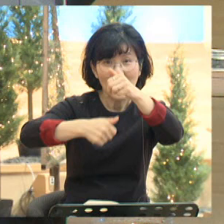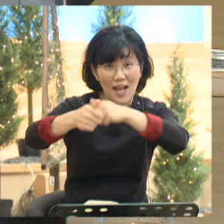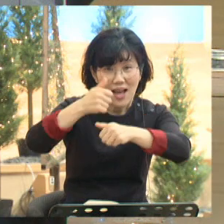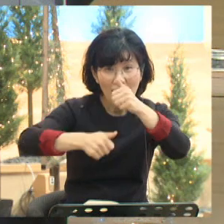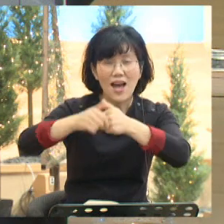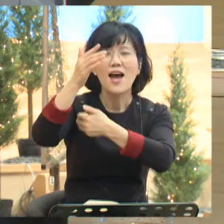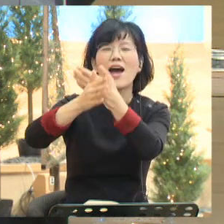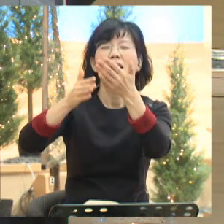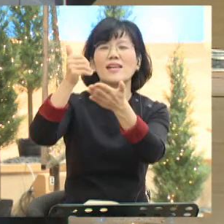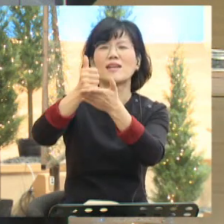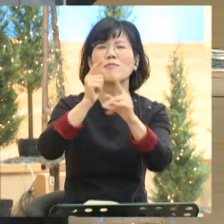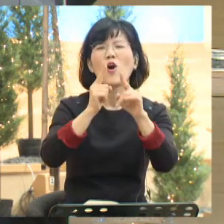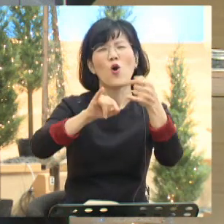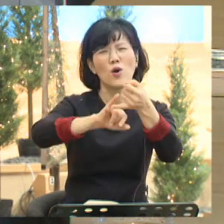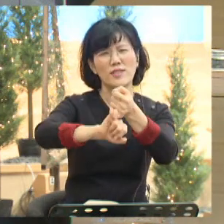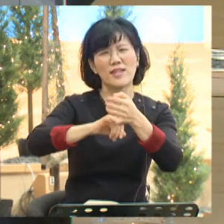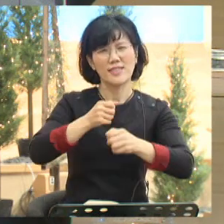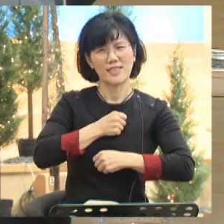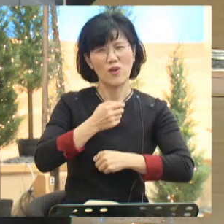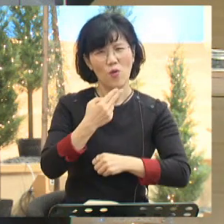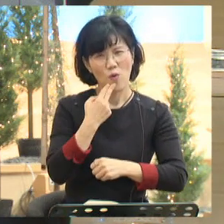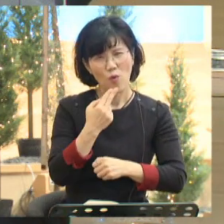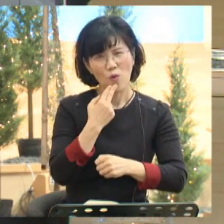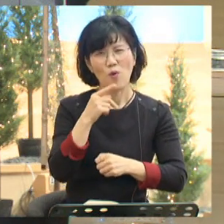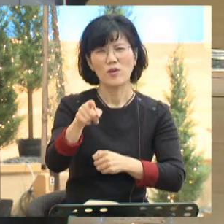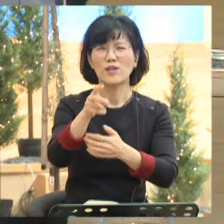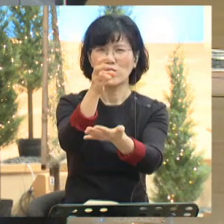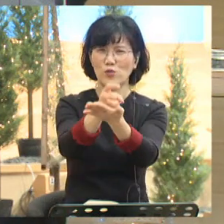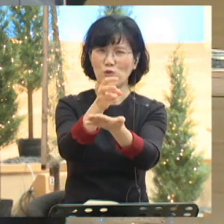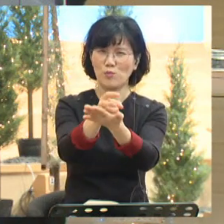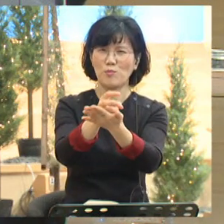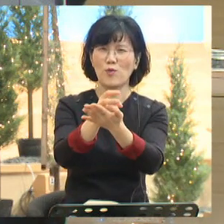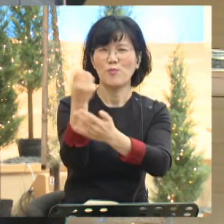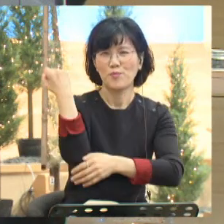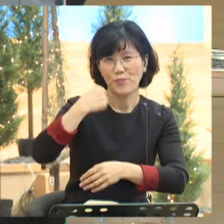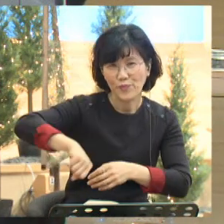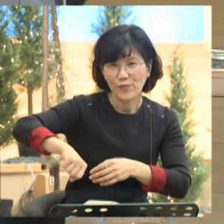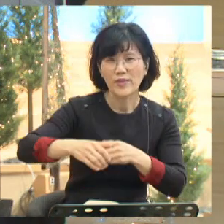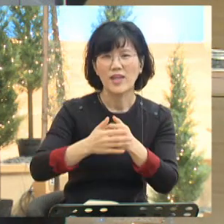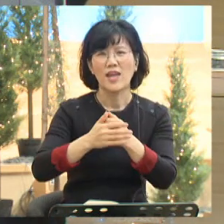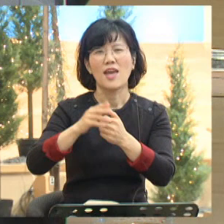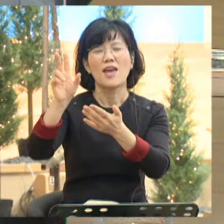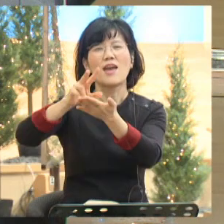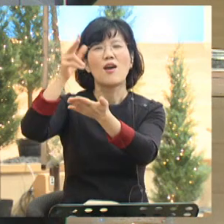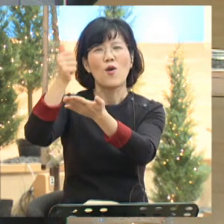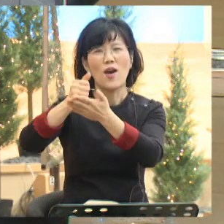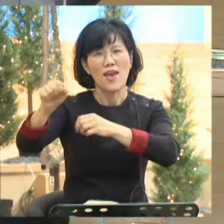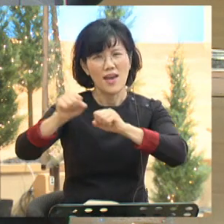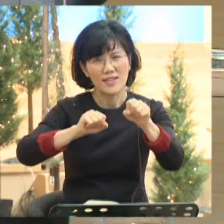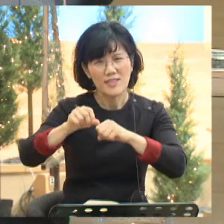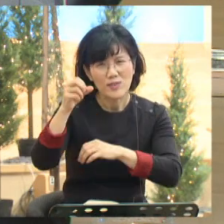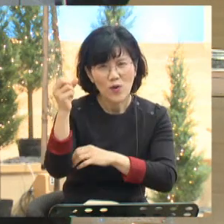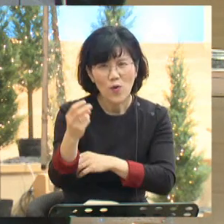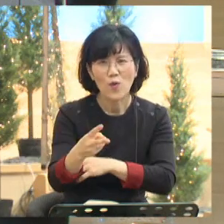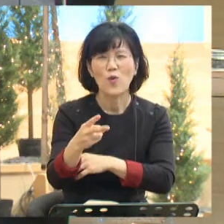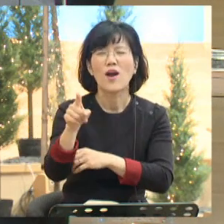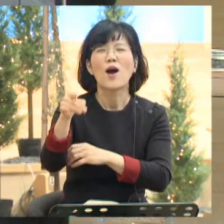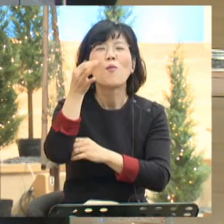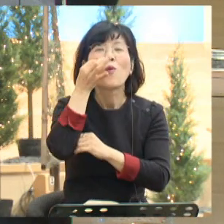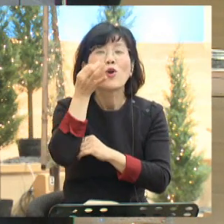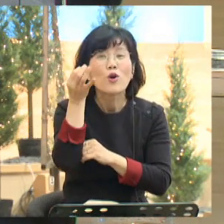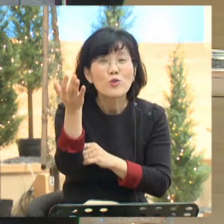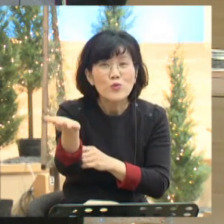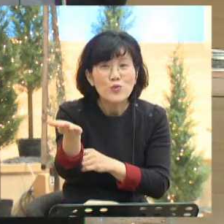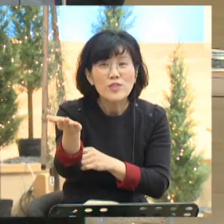하나님의 언약을 지키지 아니하고 그의 율법 진행을 거절하며 여호와 대행 하신 것과 그들에게 보이신